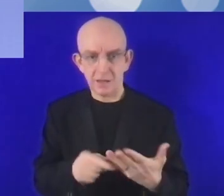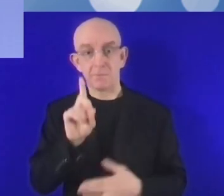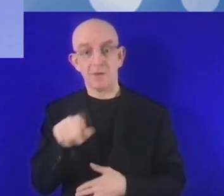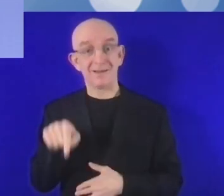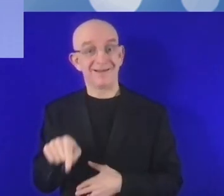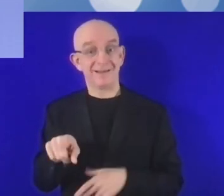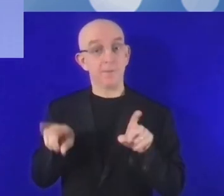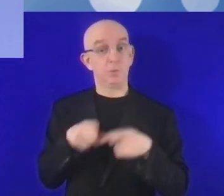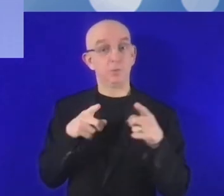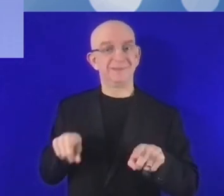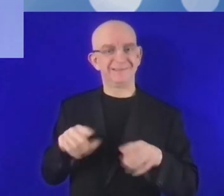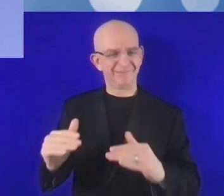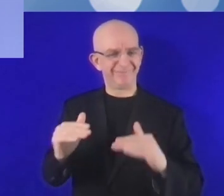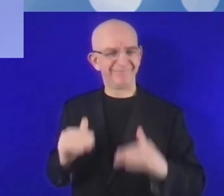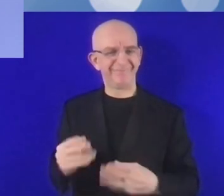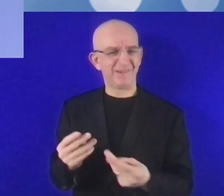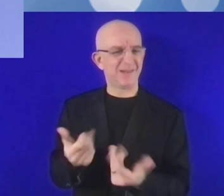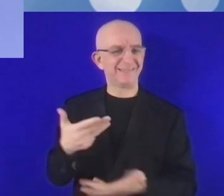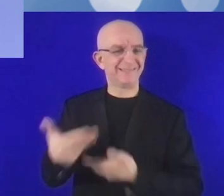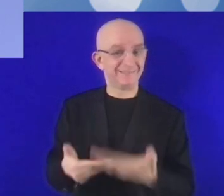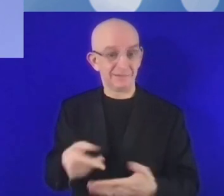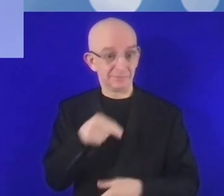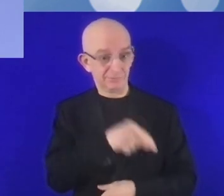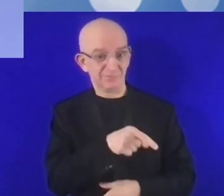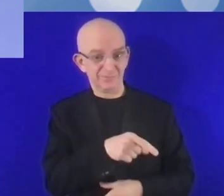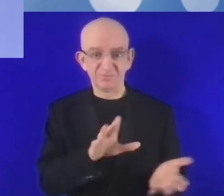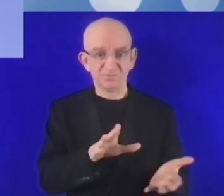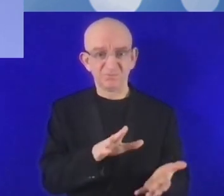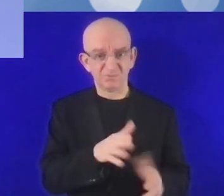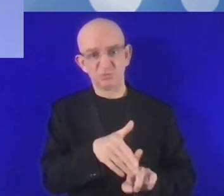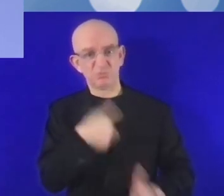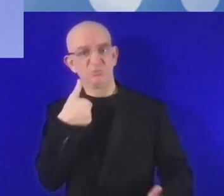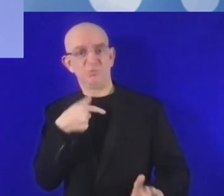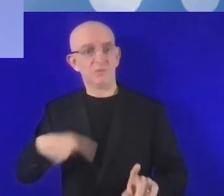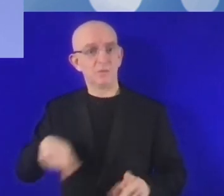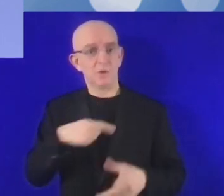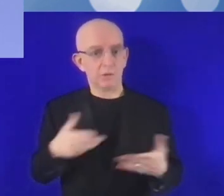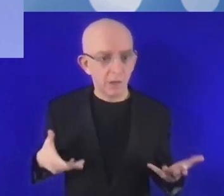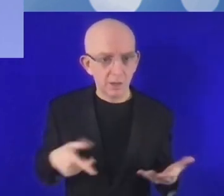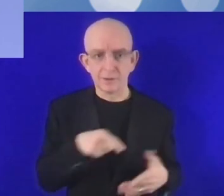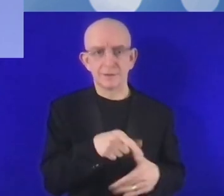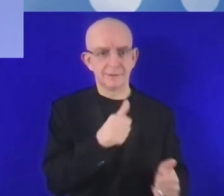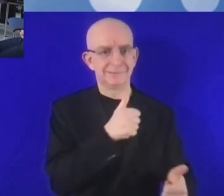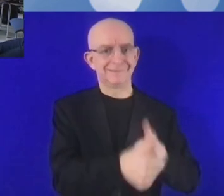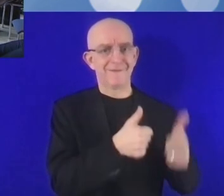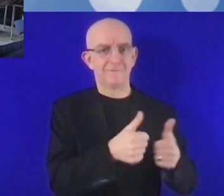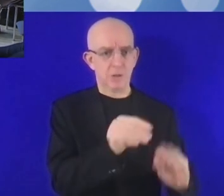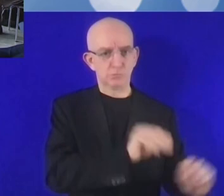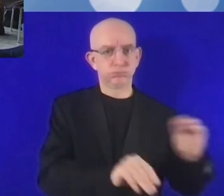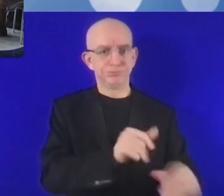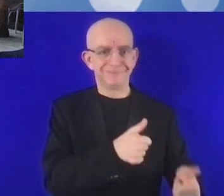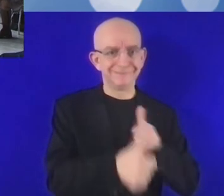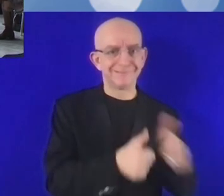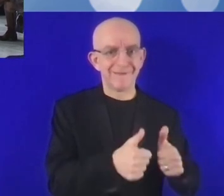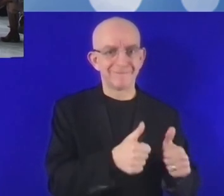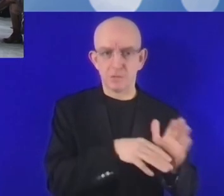自动的更新，而且自己能处理得很好。如果我们能看到人类越来越和机器接